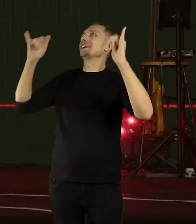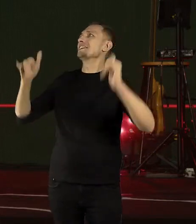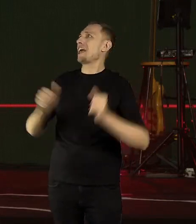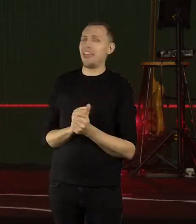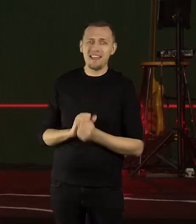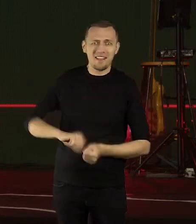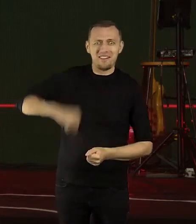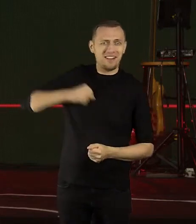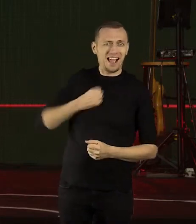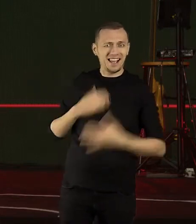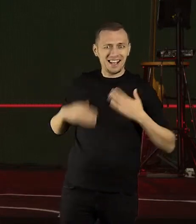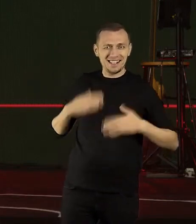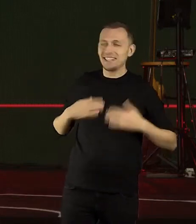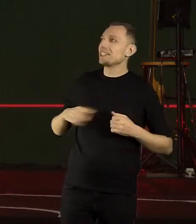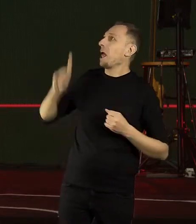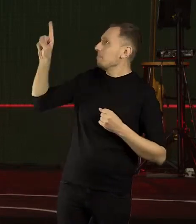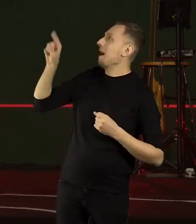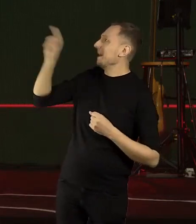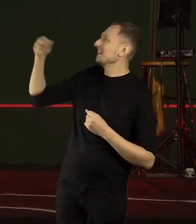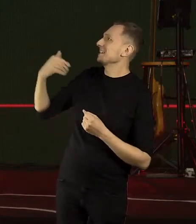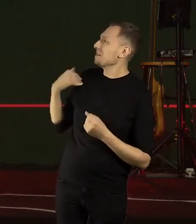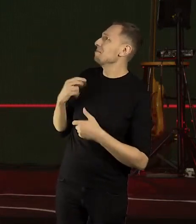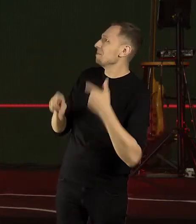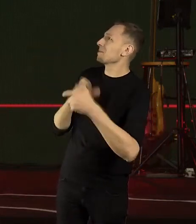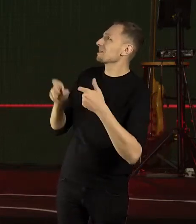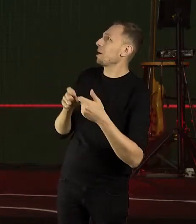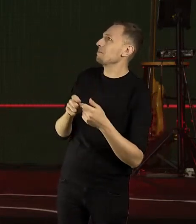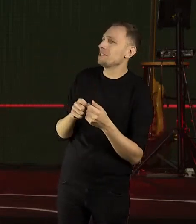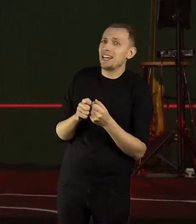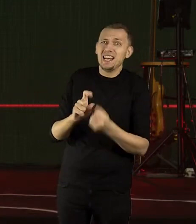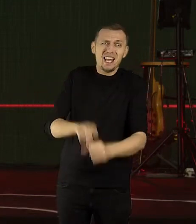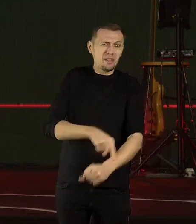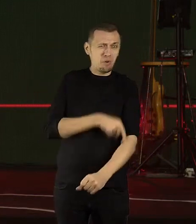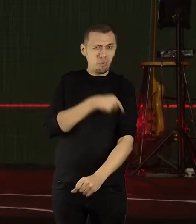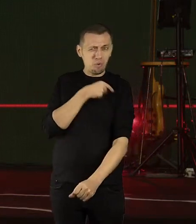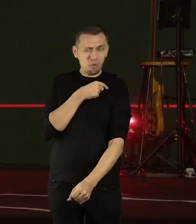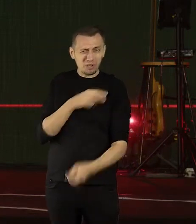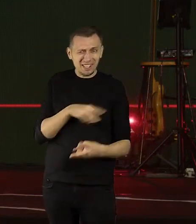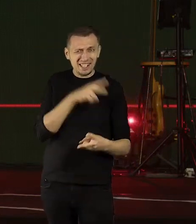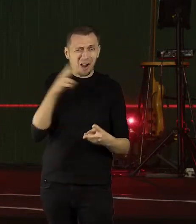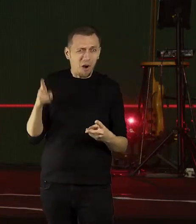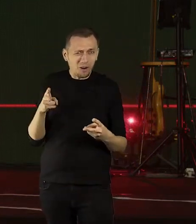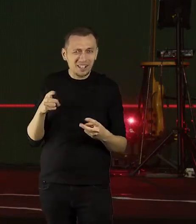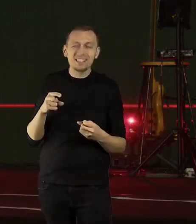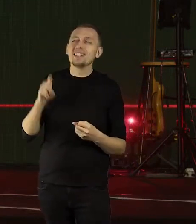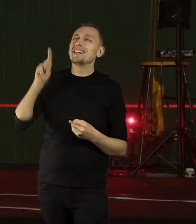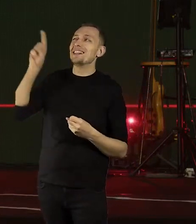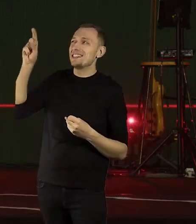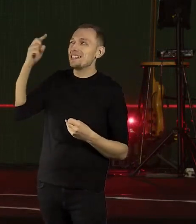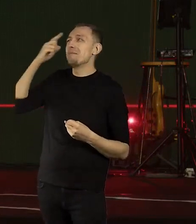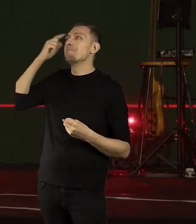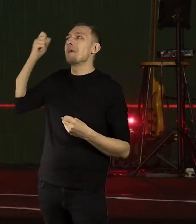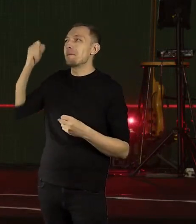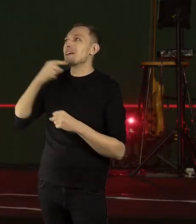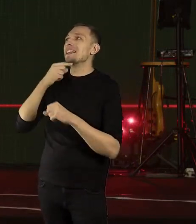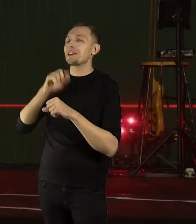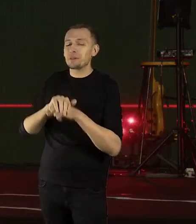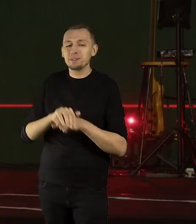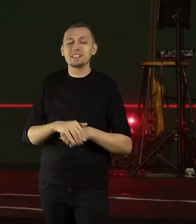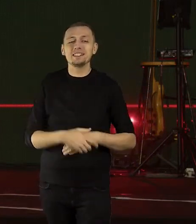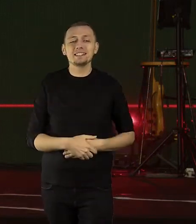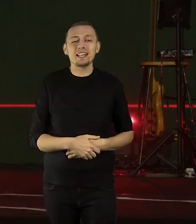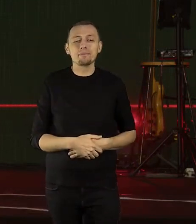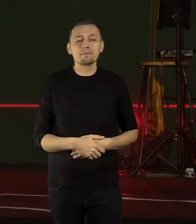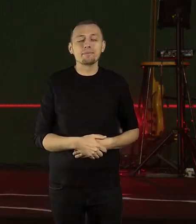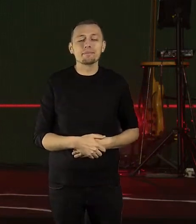o swoim miłosierdziu. Słuchajcie, to jest piękna i mocna pieśń. W Magnifikat jest